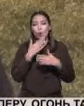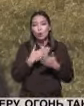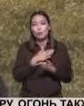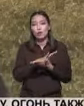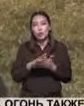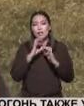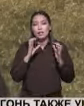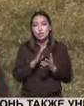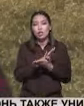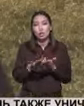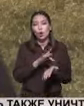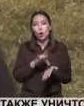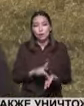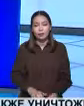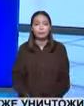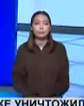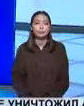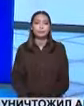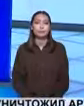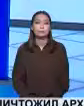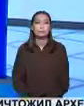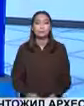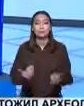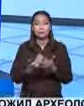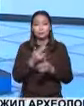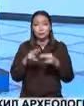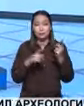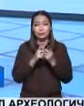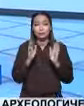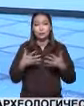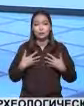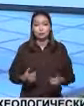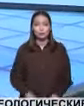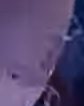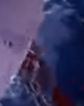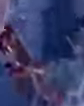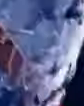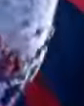чувствам и к сохранению чистоты города. Выпуск завершен. До свидания.